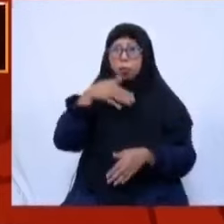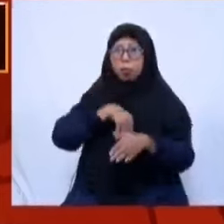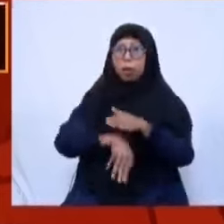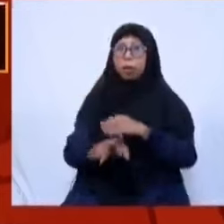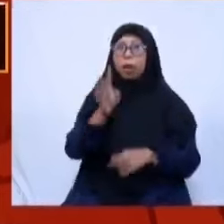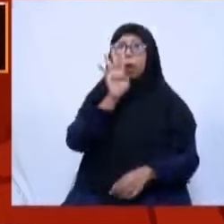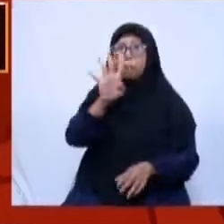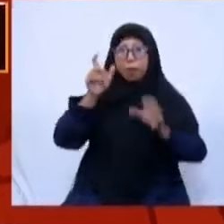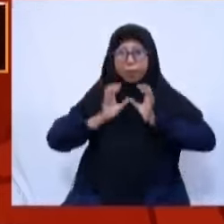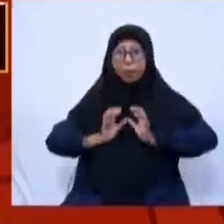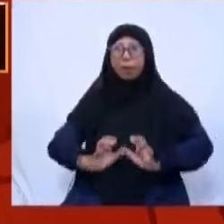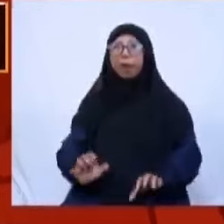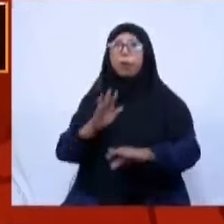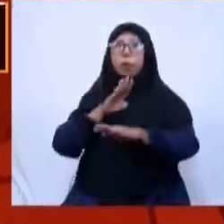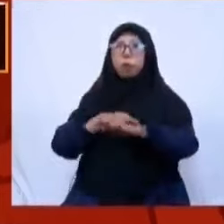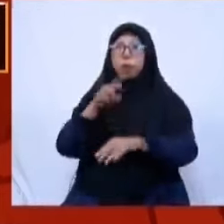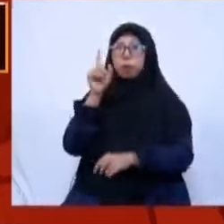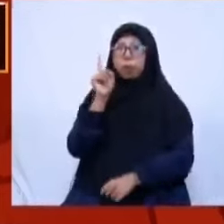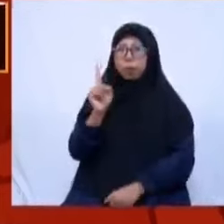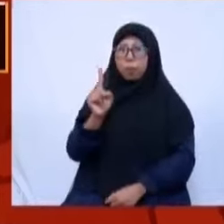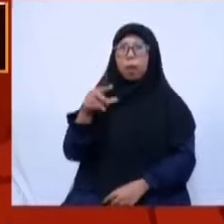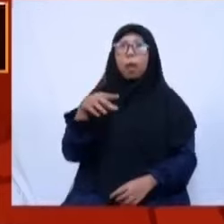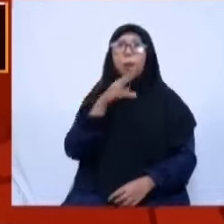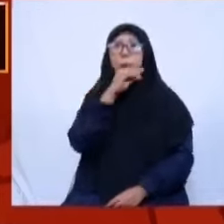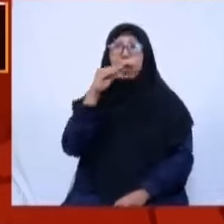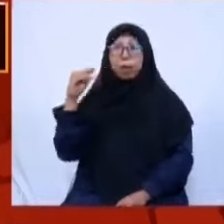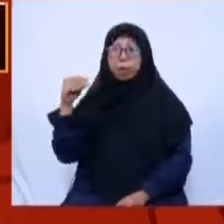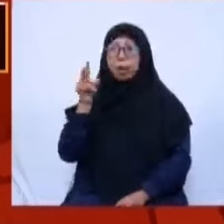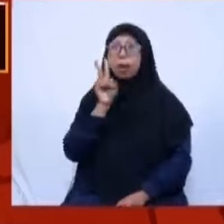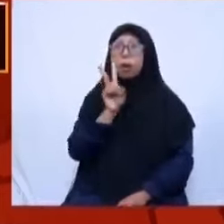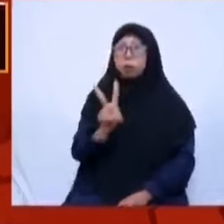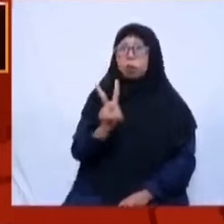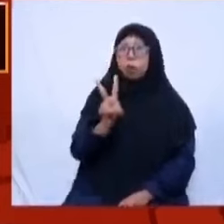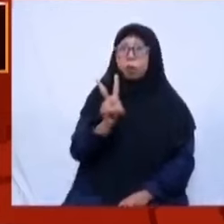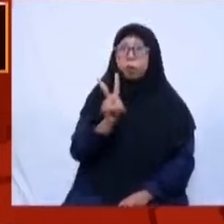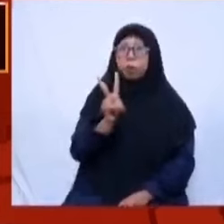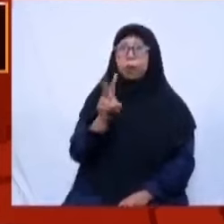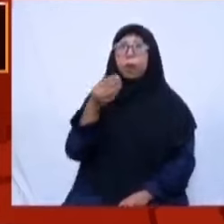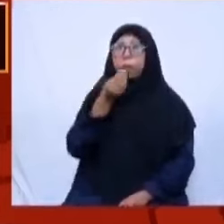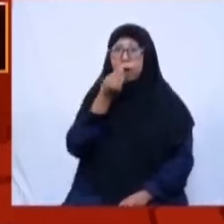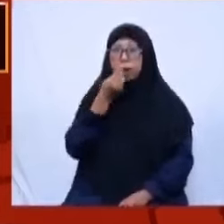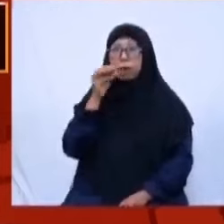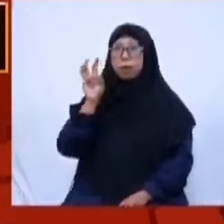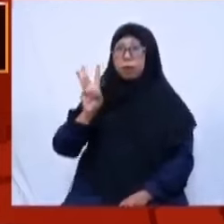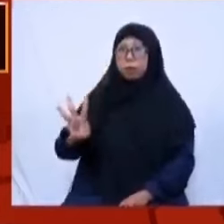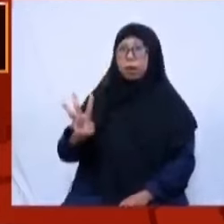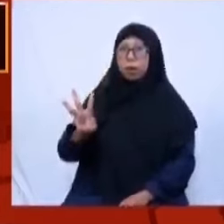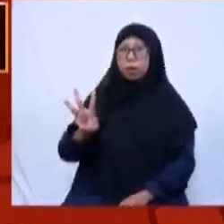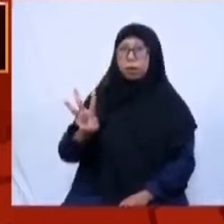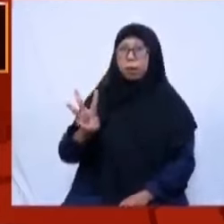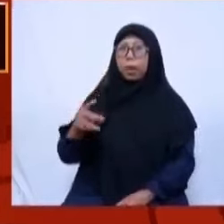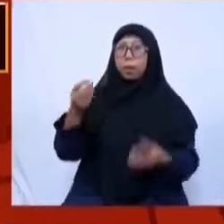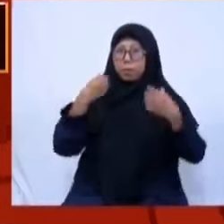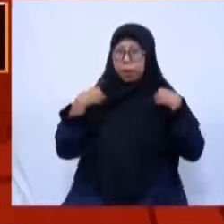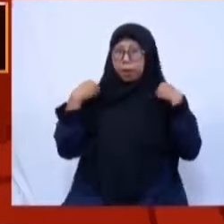karakter kebudayaan. Yang pertama melahirkan bahasa, yang kedua melahirkan makanan, yang ketiga melahirkan